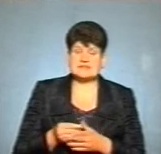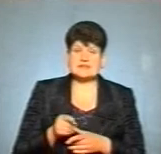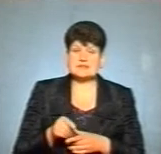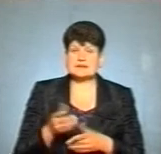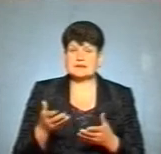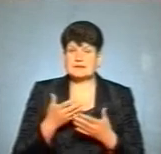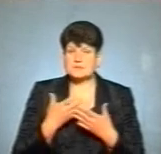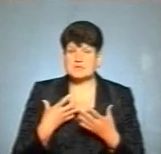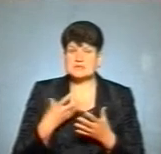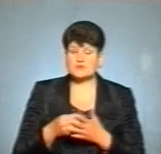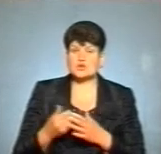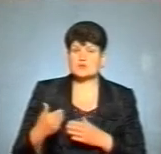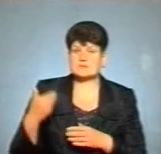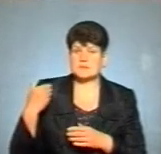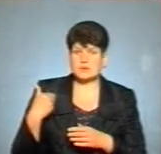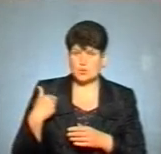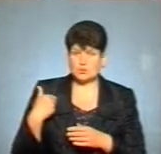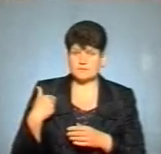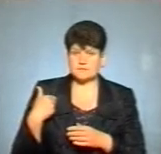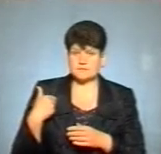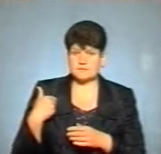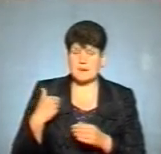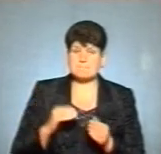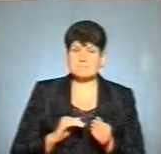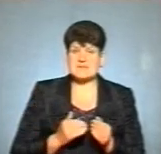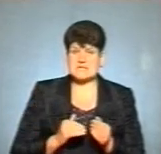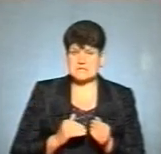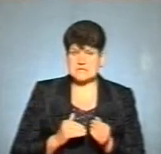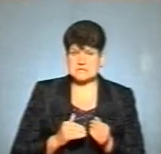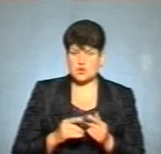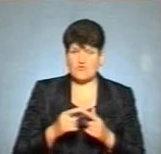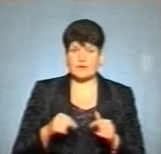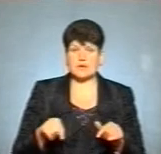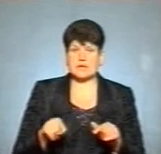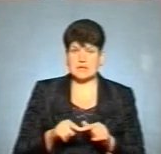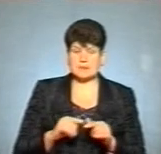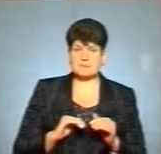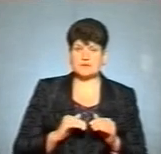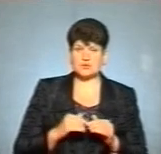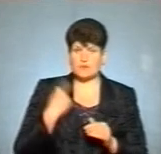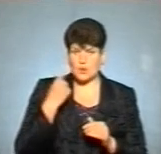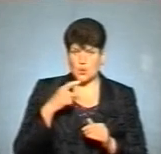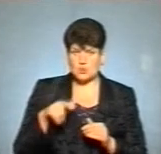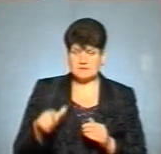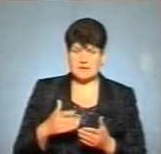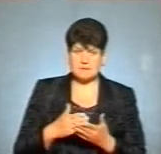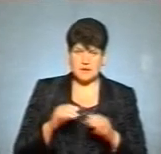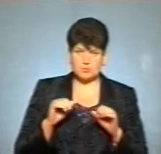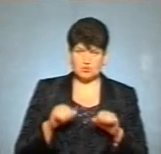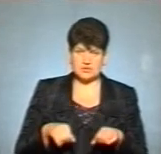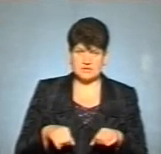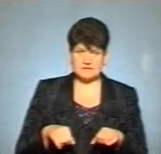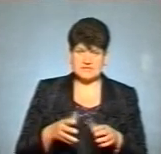скажімо так, за своєю спиною певних бізнесових кіл, певних бізнесових осіб, які мають